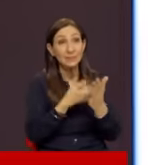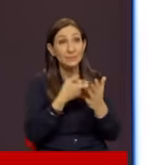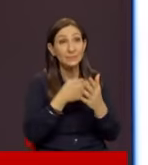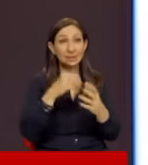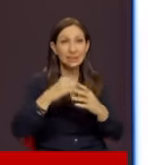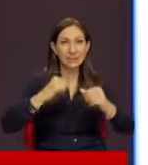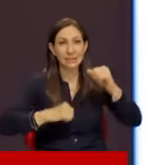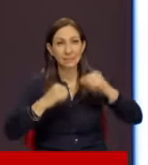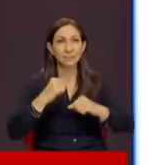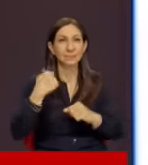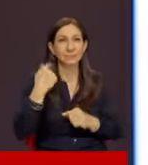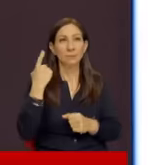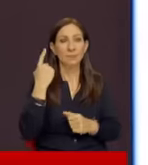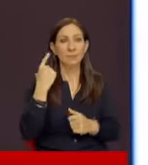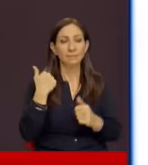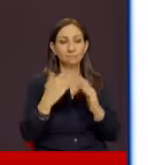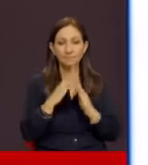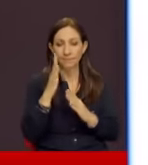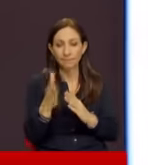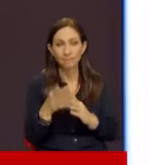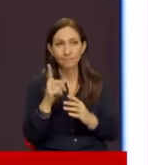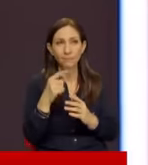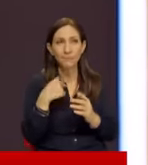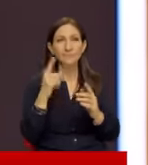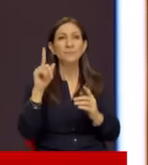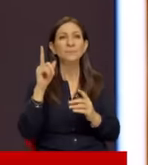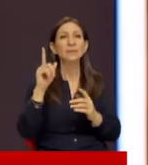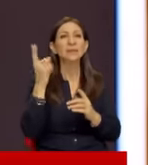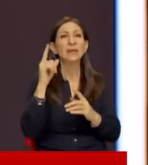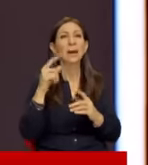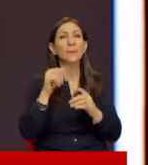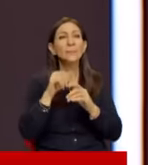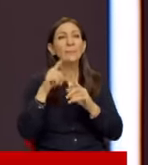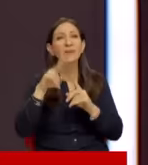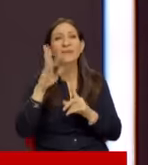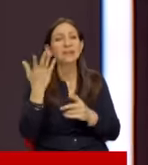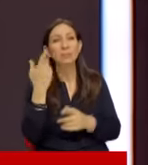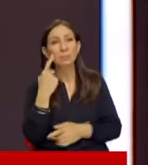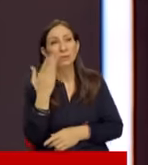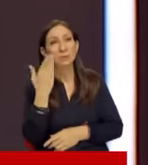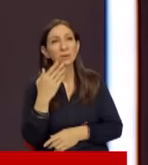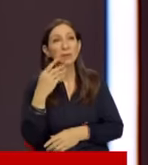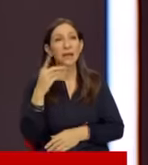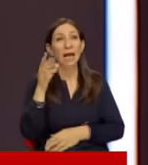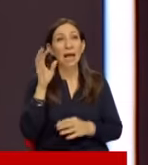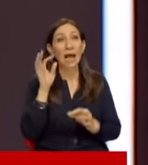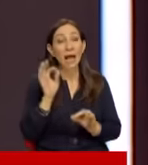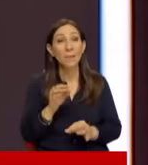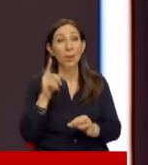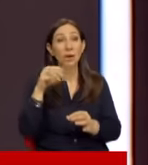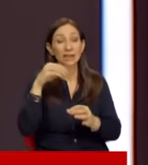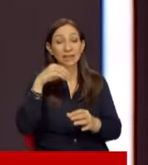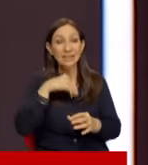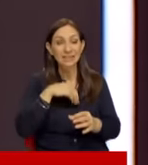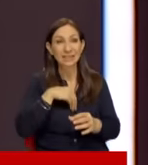arasındaki rekabetten ben dün eve gittikten sonra şöyle iktidar medyası nasıl bakmış meseleye diye baktım. Şimdi hemen o